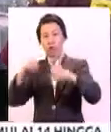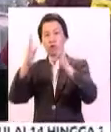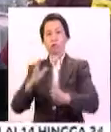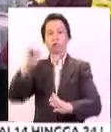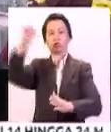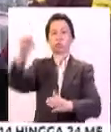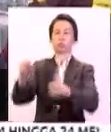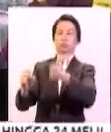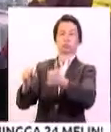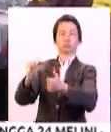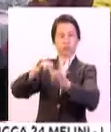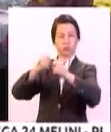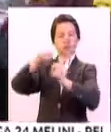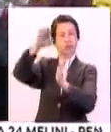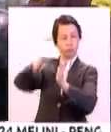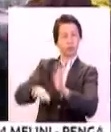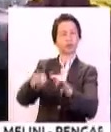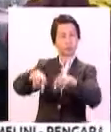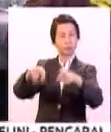ya.